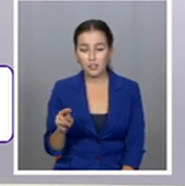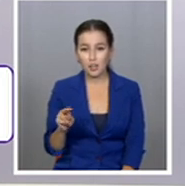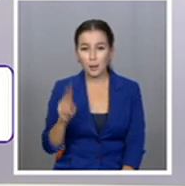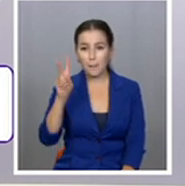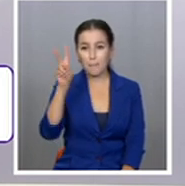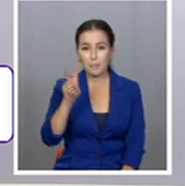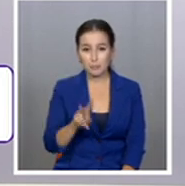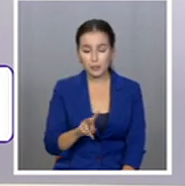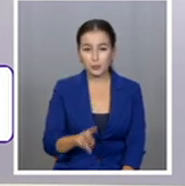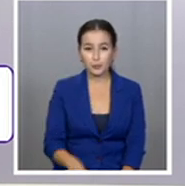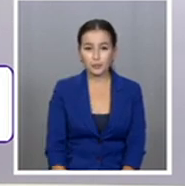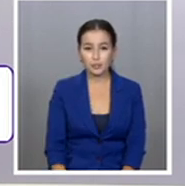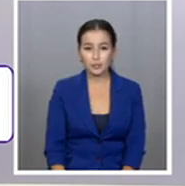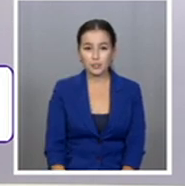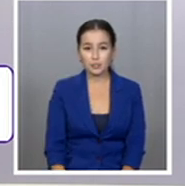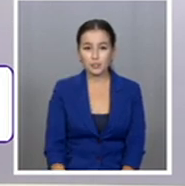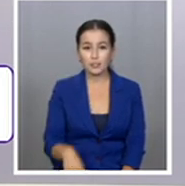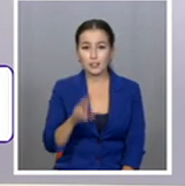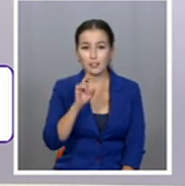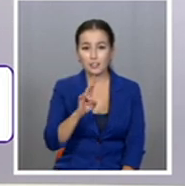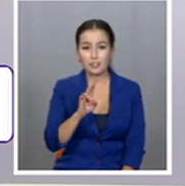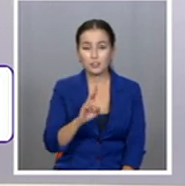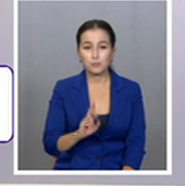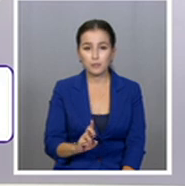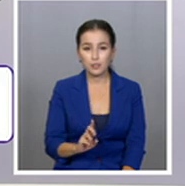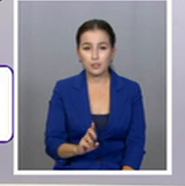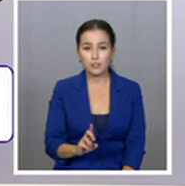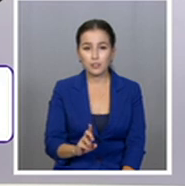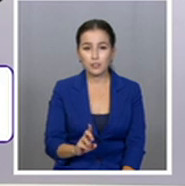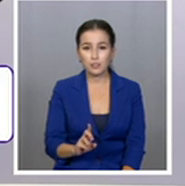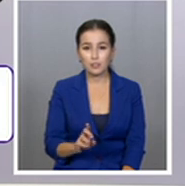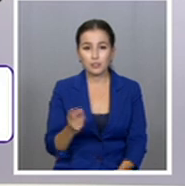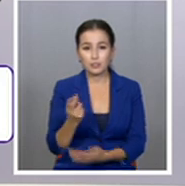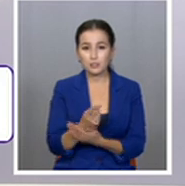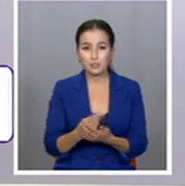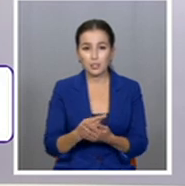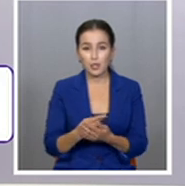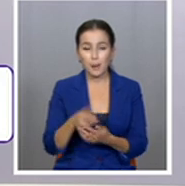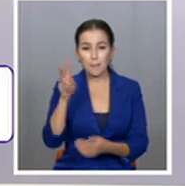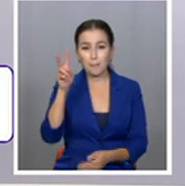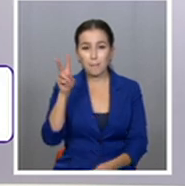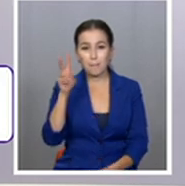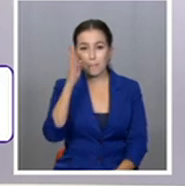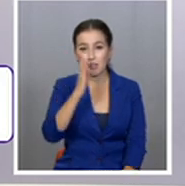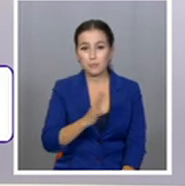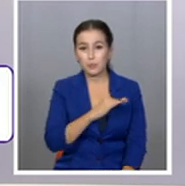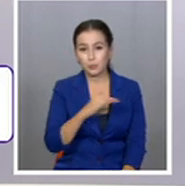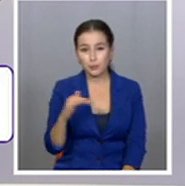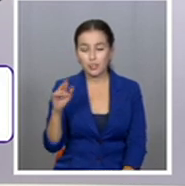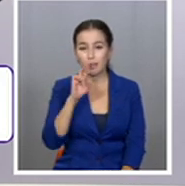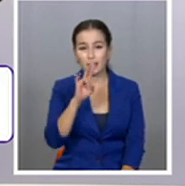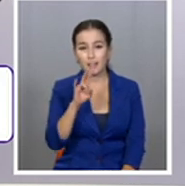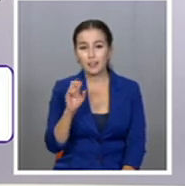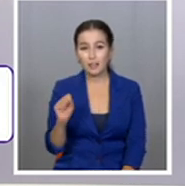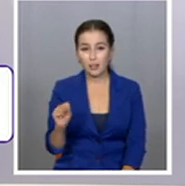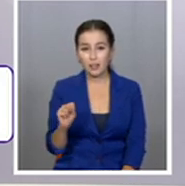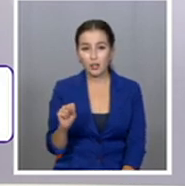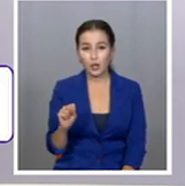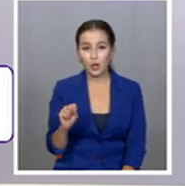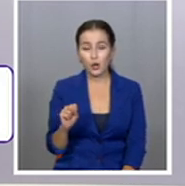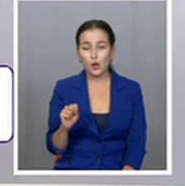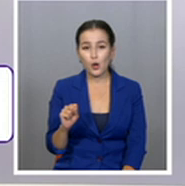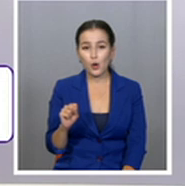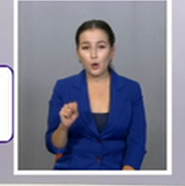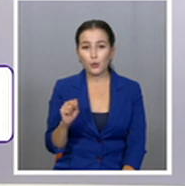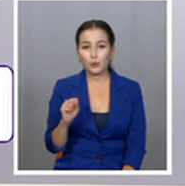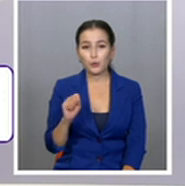болады. NB бізде жүргізілген перпендикуляр, NA көлбеу, ал